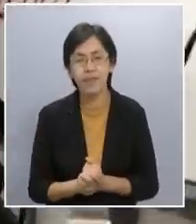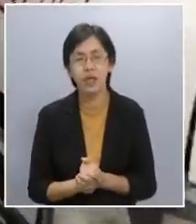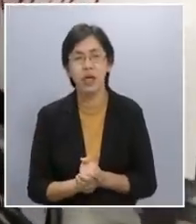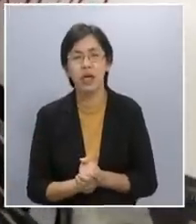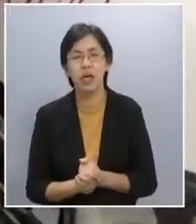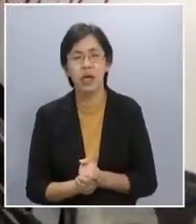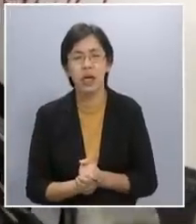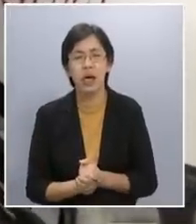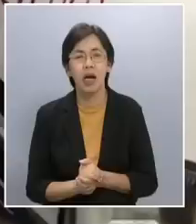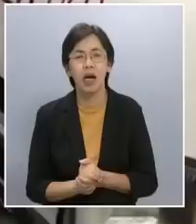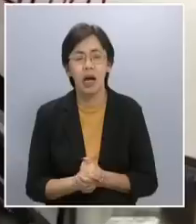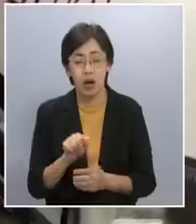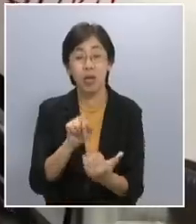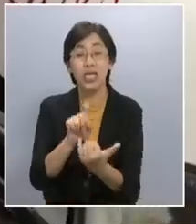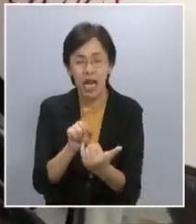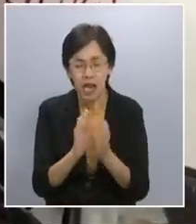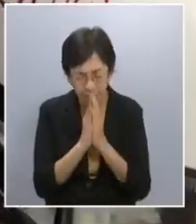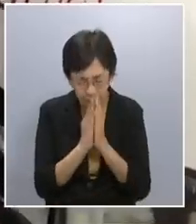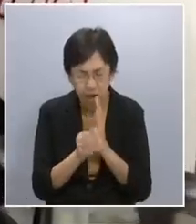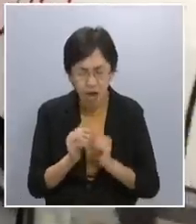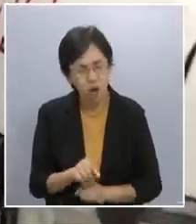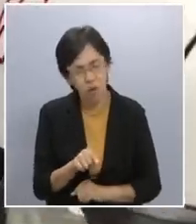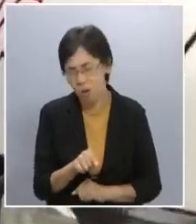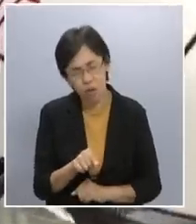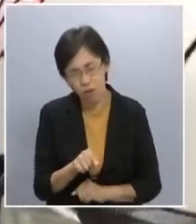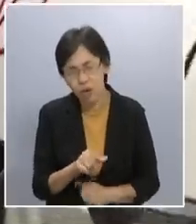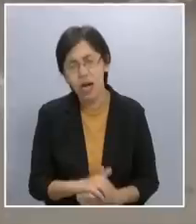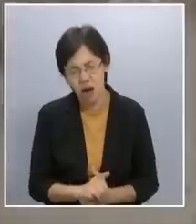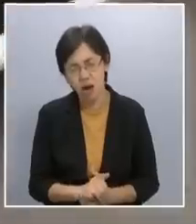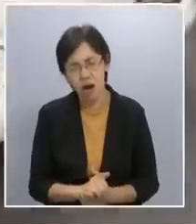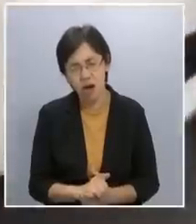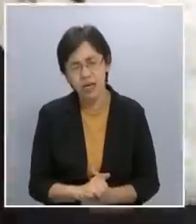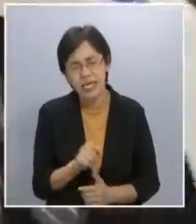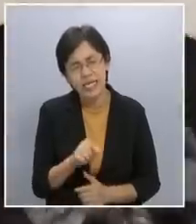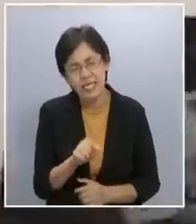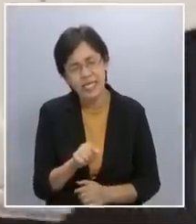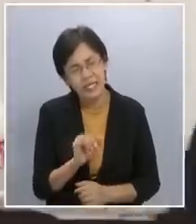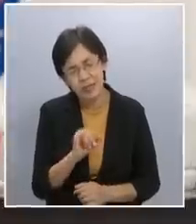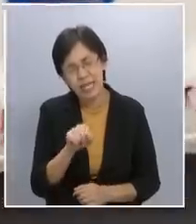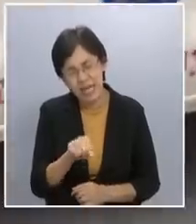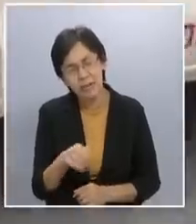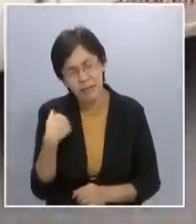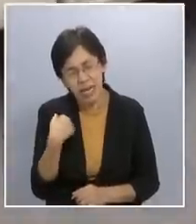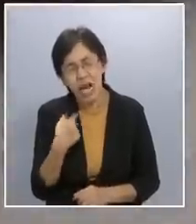าพี่ทำแกไปเยอะแล้วนะเออเนี่ยแบมขอเถอะนะพี่ปล่อยพี่บุ๋มไปเถอะ